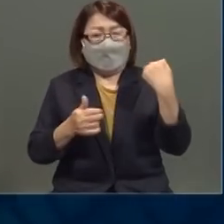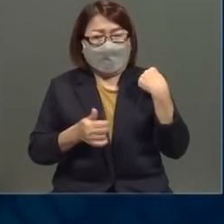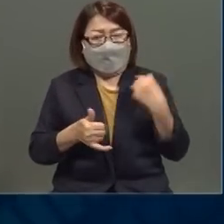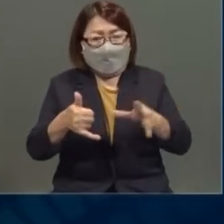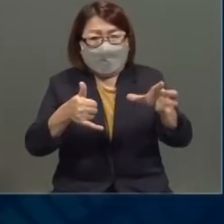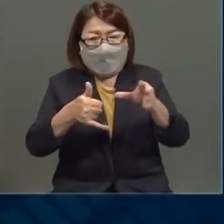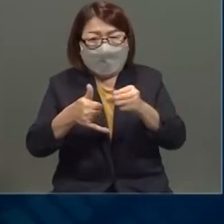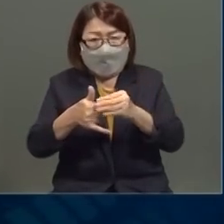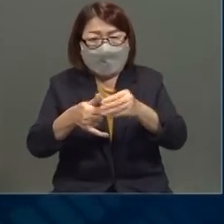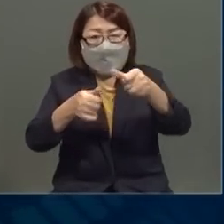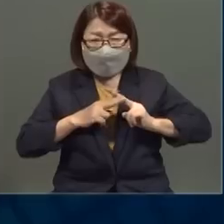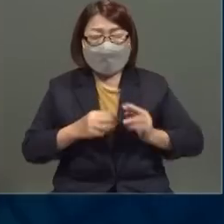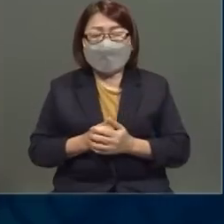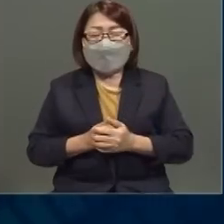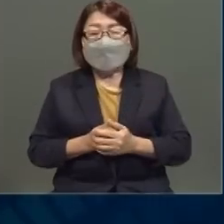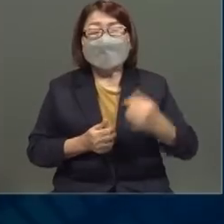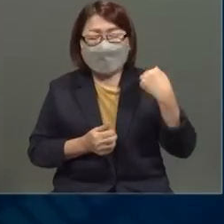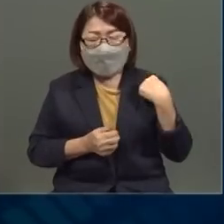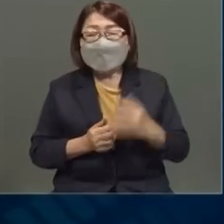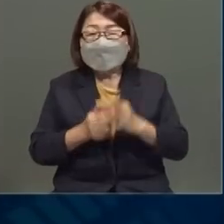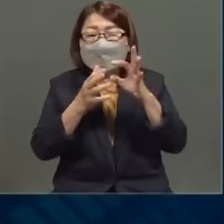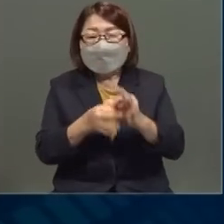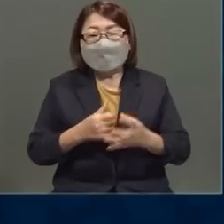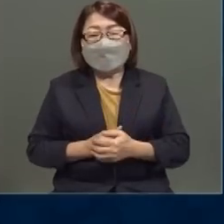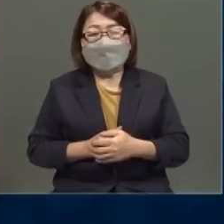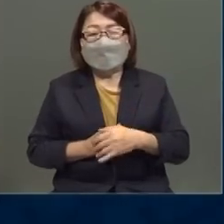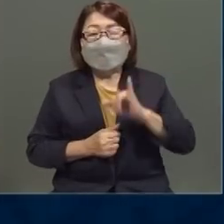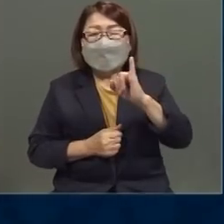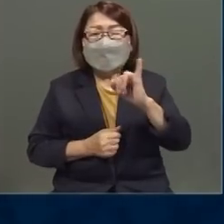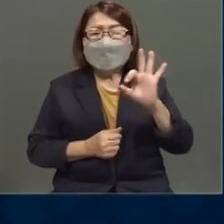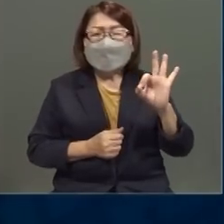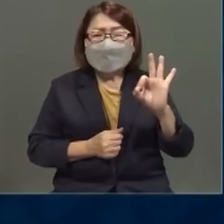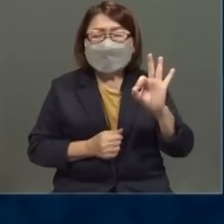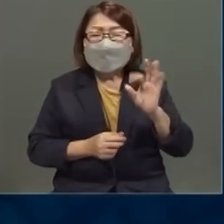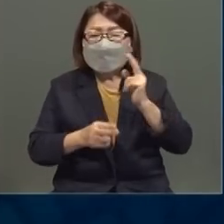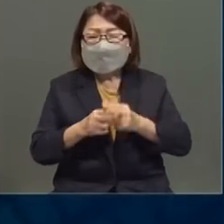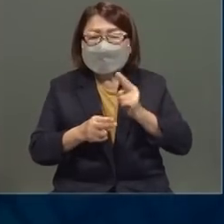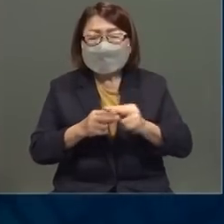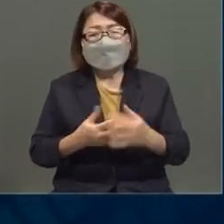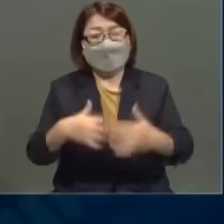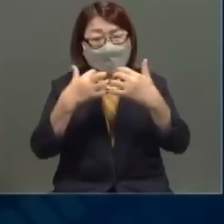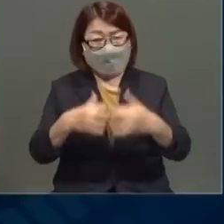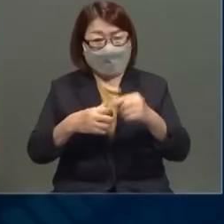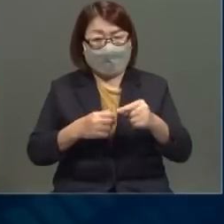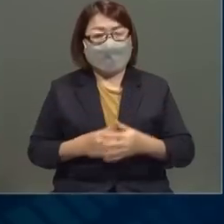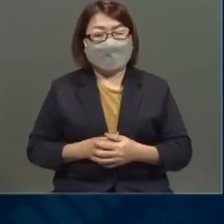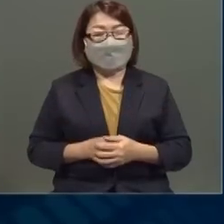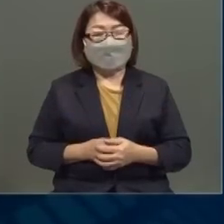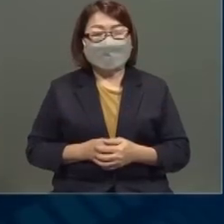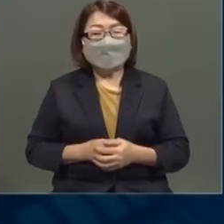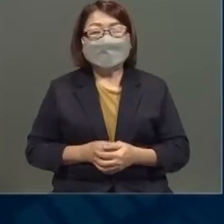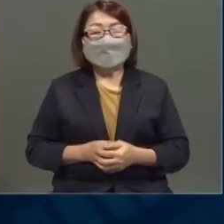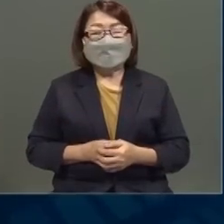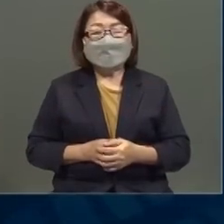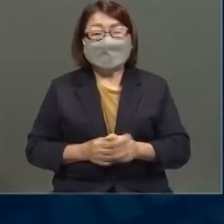งานหลายแห่งในหลายจังหวัดครับแล้วก็แสดงความเป็นห่วงกับกลุ่มผู้ประกอบการที่ไม่ให้ความร่วมมือรวมถึงบางคนเพิกเฉย